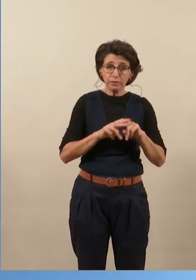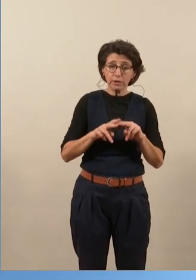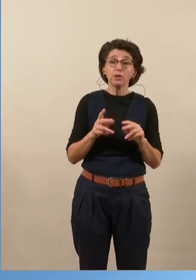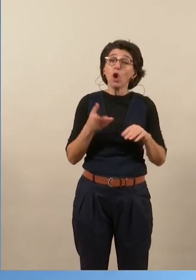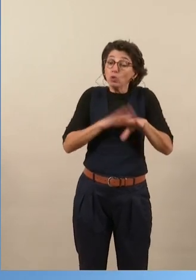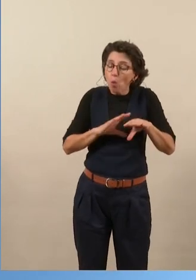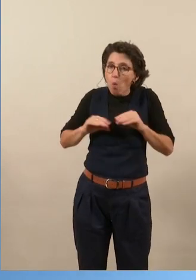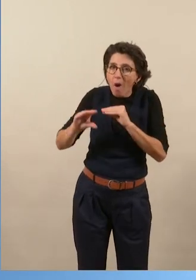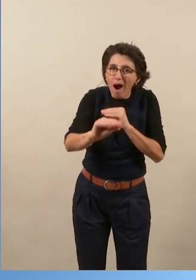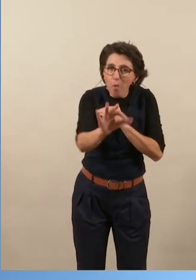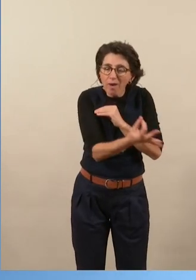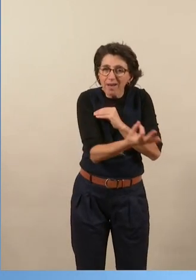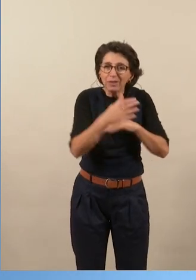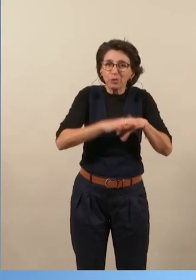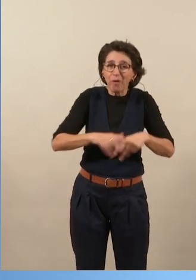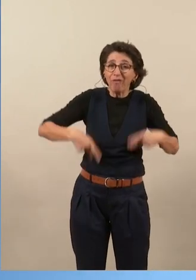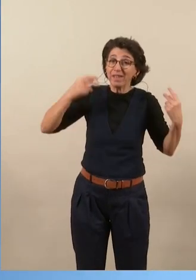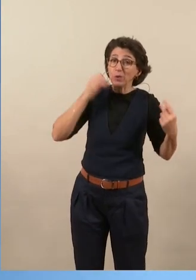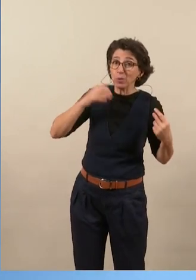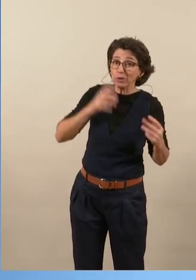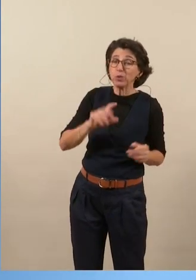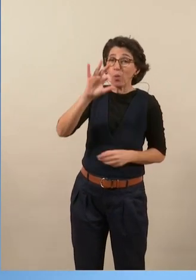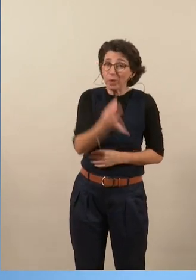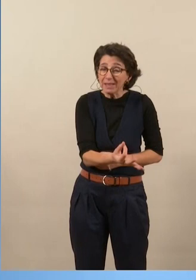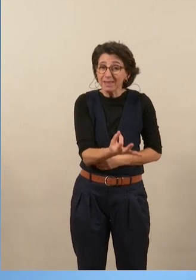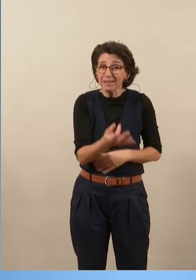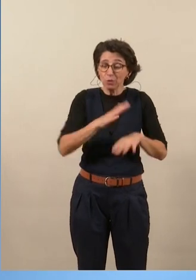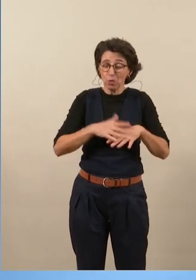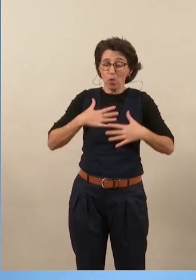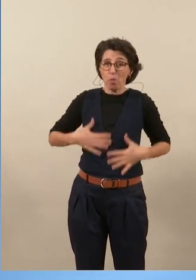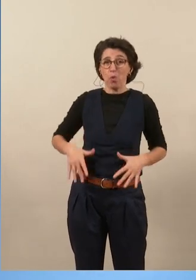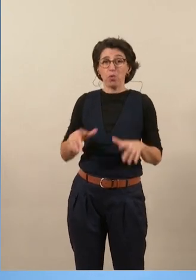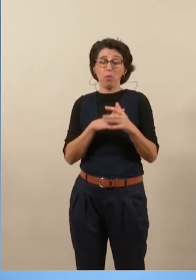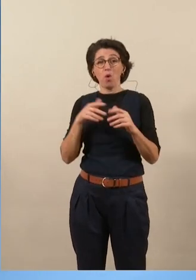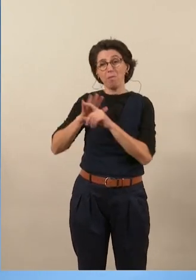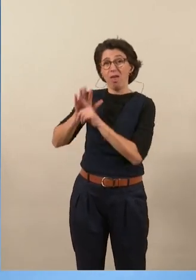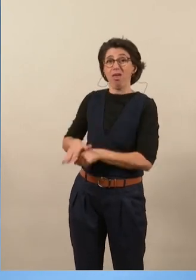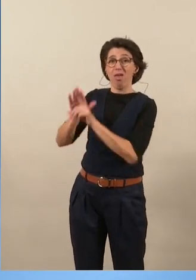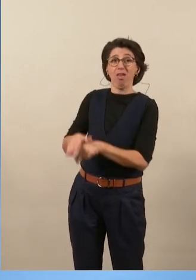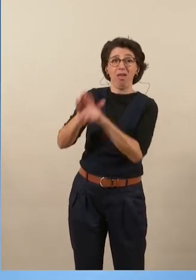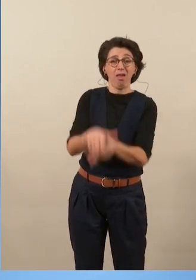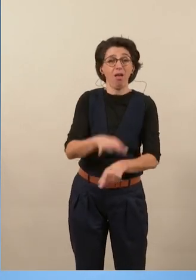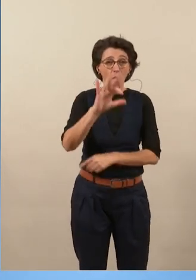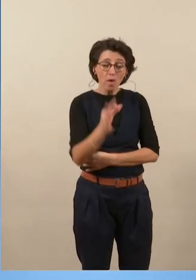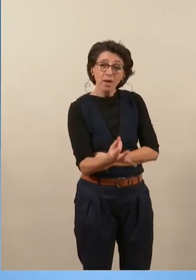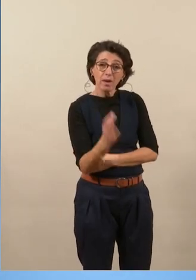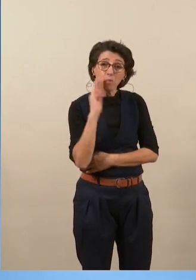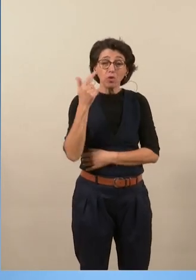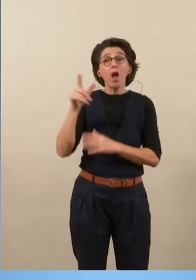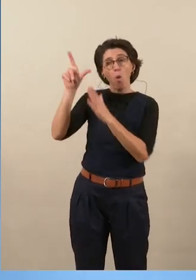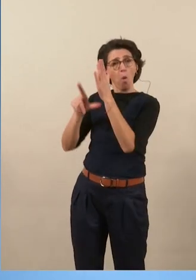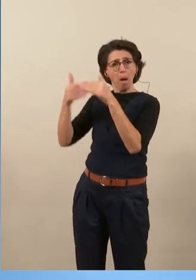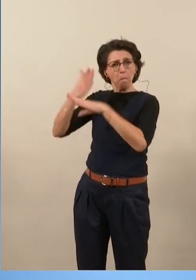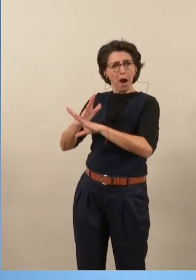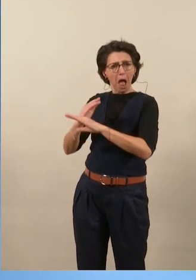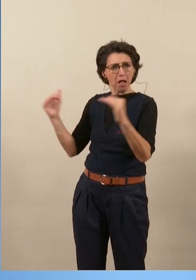usages que le bas blesse ce sont dans les comportements qui sont discriminants d'où l'intérêt d'enrichir les lois pour